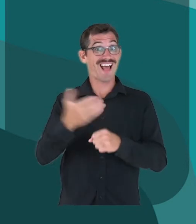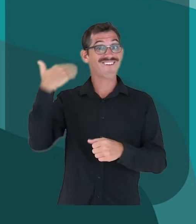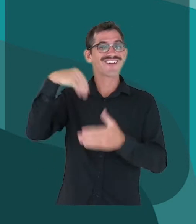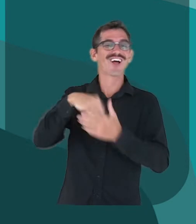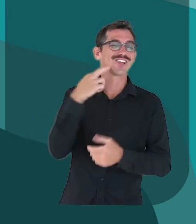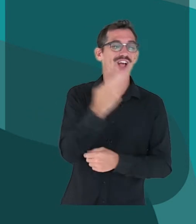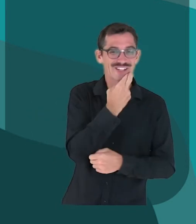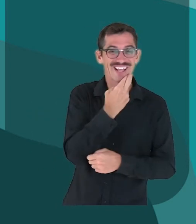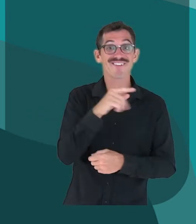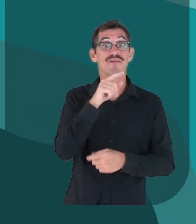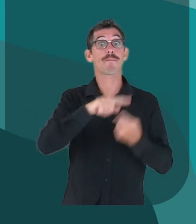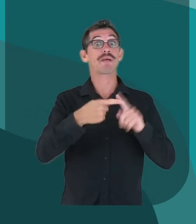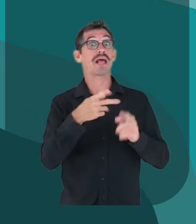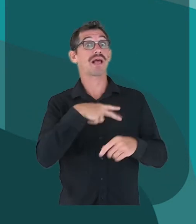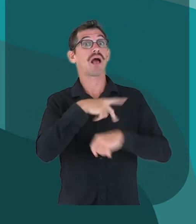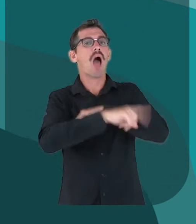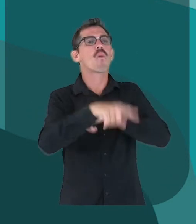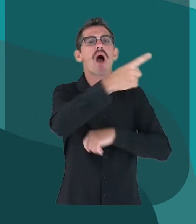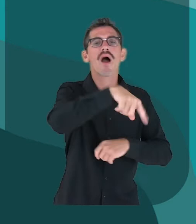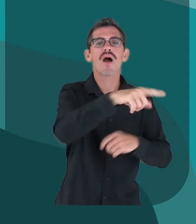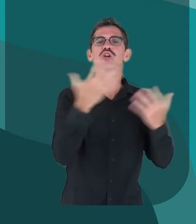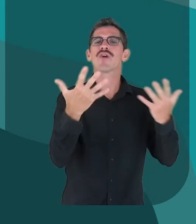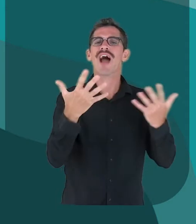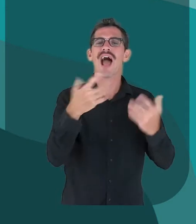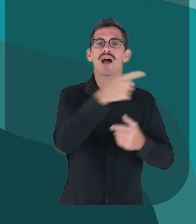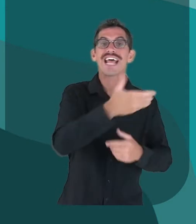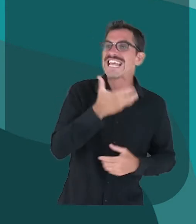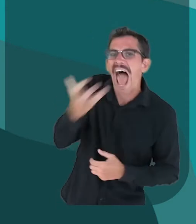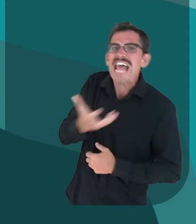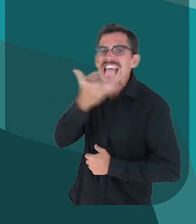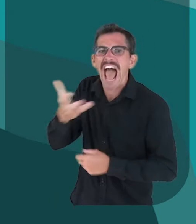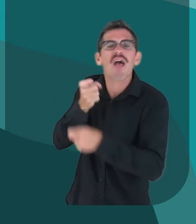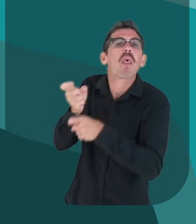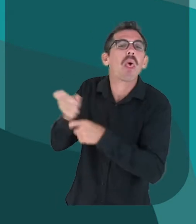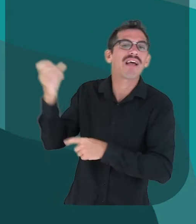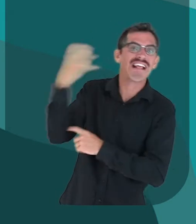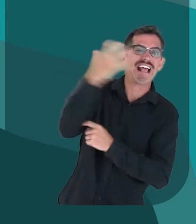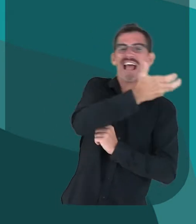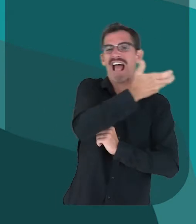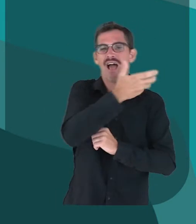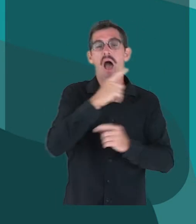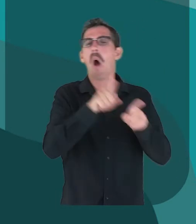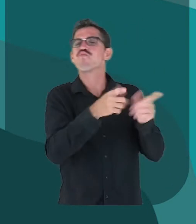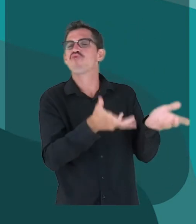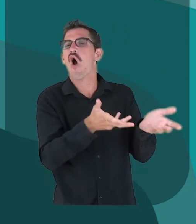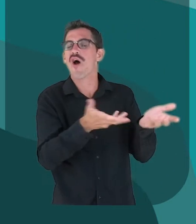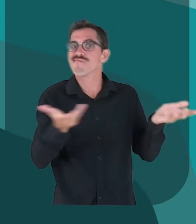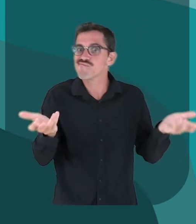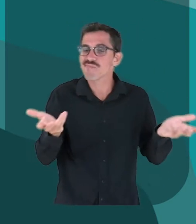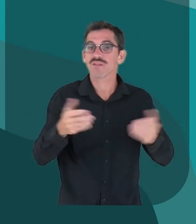Je travaillais dans un restaurant, puis mes collègues souvent me criaient dessus à la blague. Ce genre de